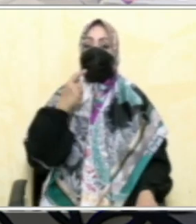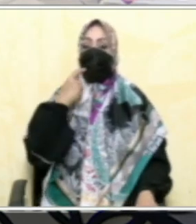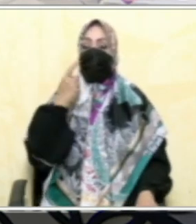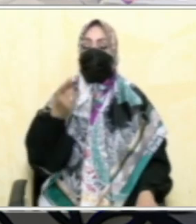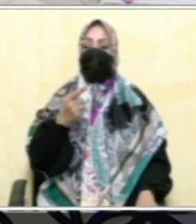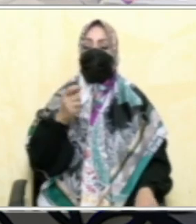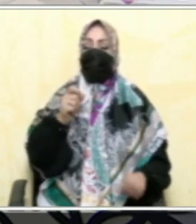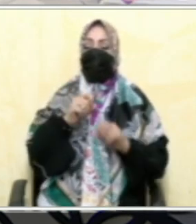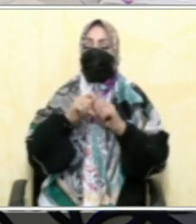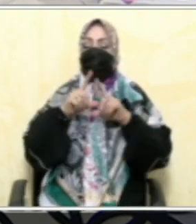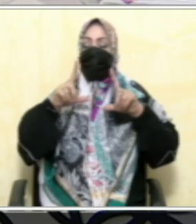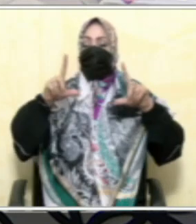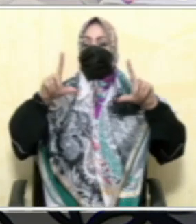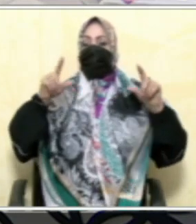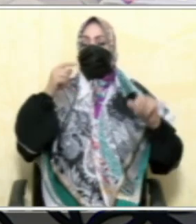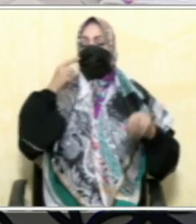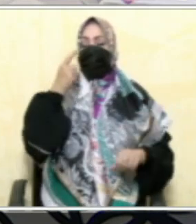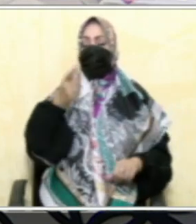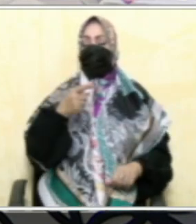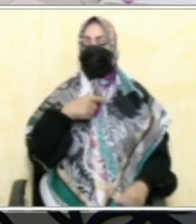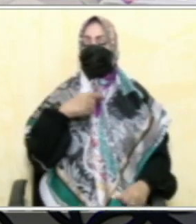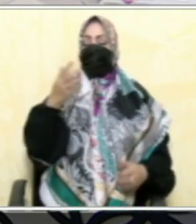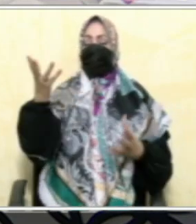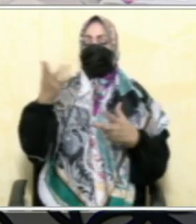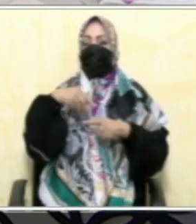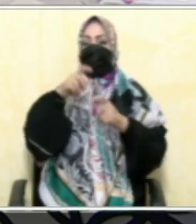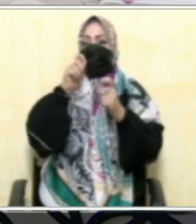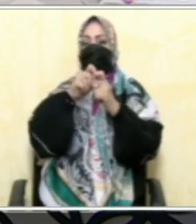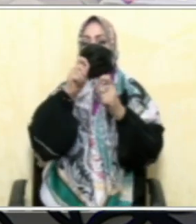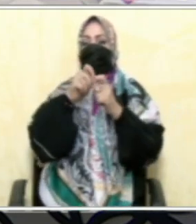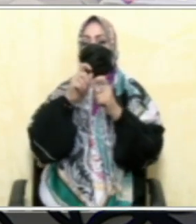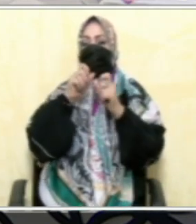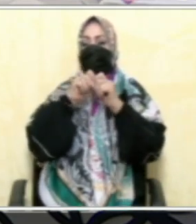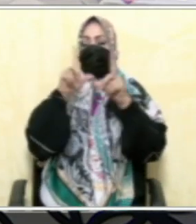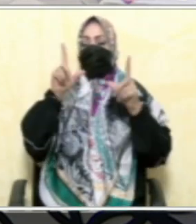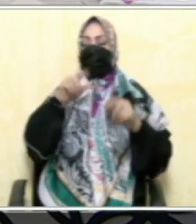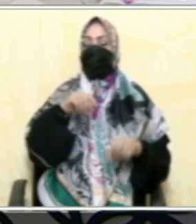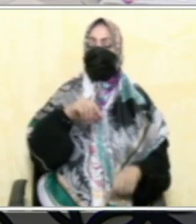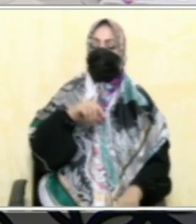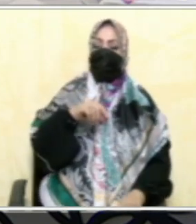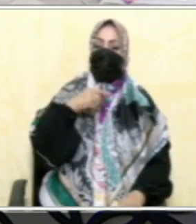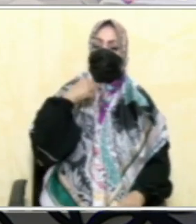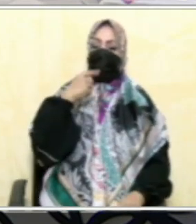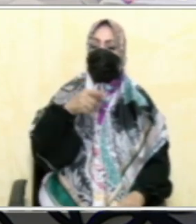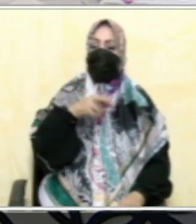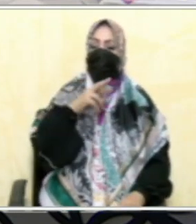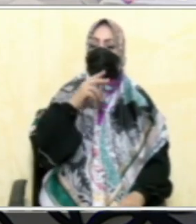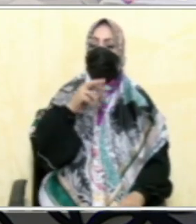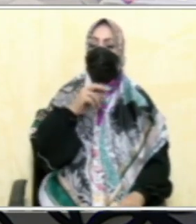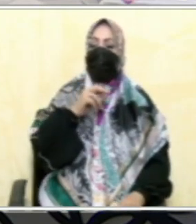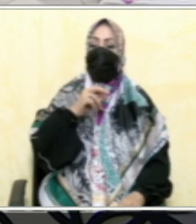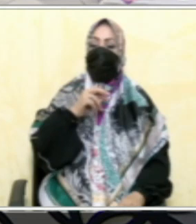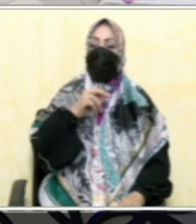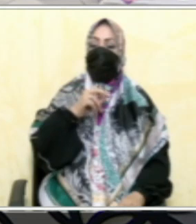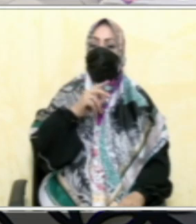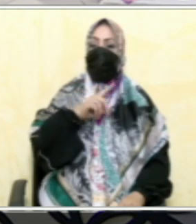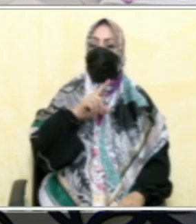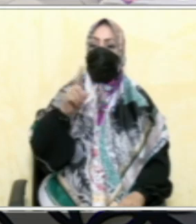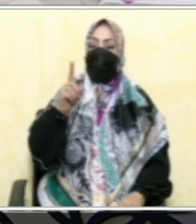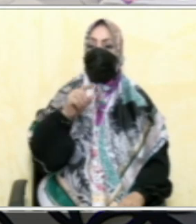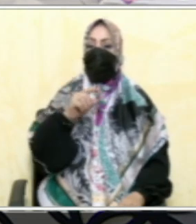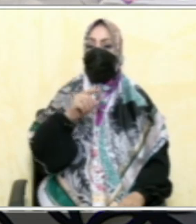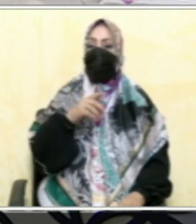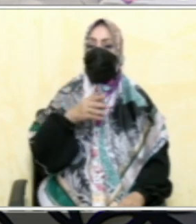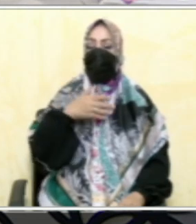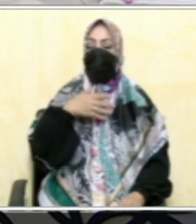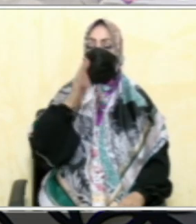فيش لا يستطيع أحد أن ينكر هذا الكلام، وخذناه. نعم. بأنفسنا هذه التجربة، ويعني وقفنا عليها شخصيا، أنا شخصيا